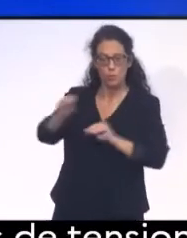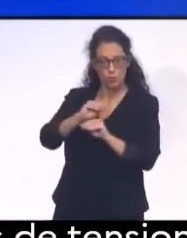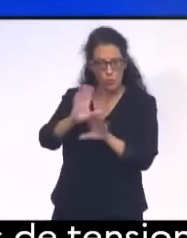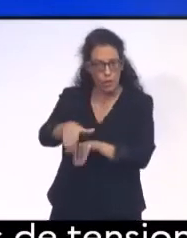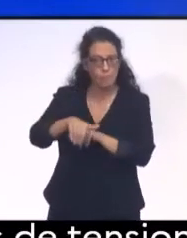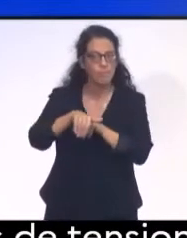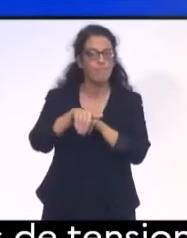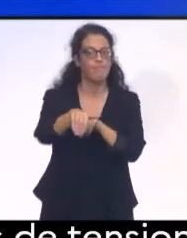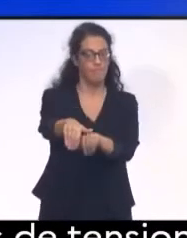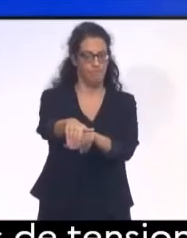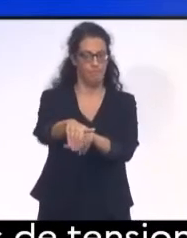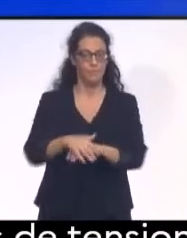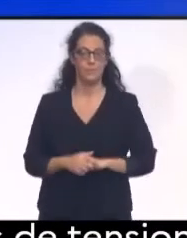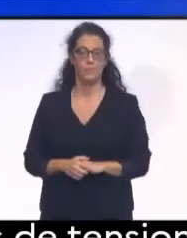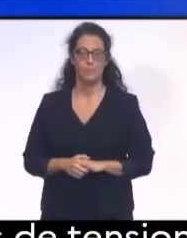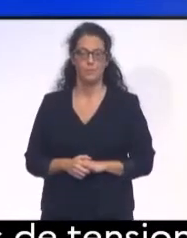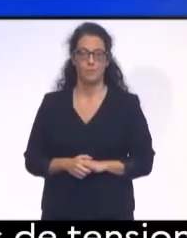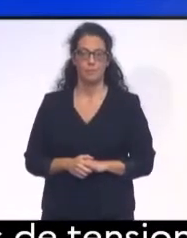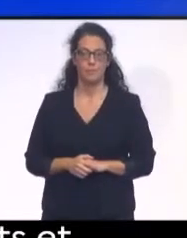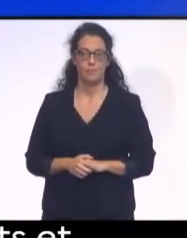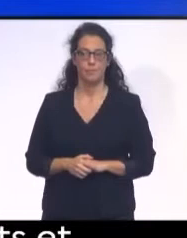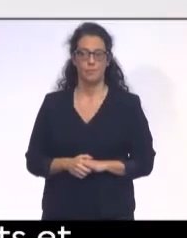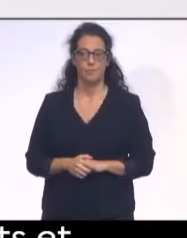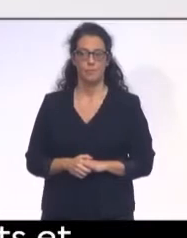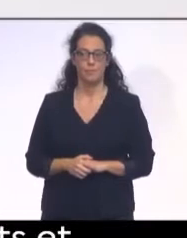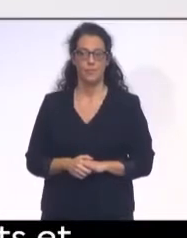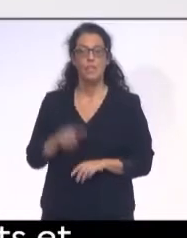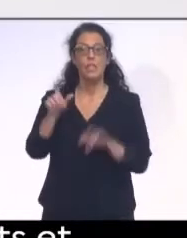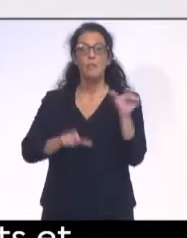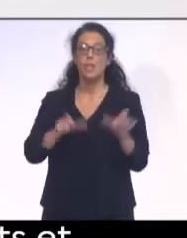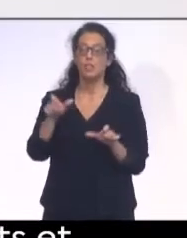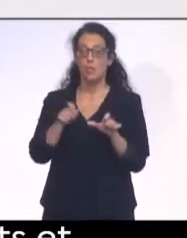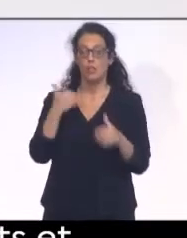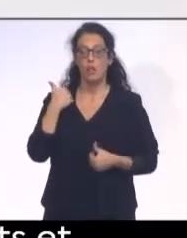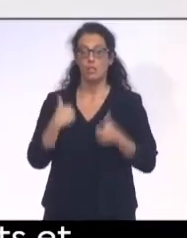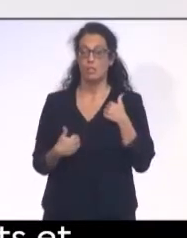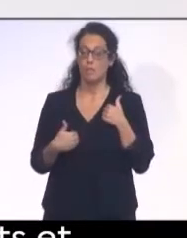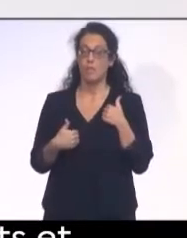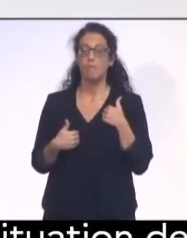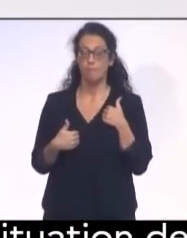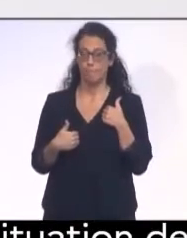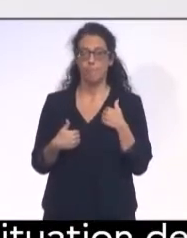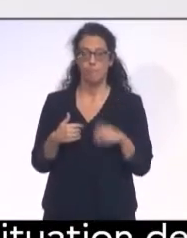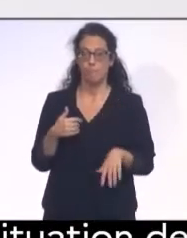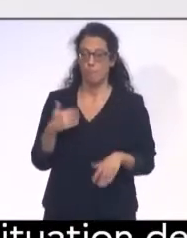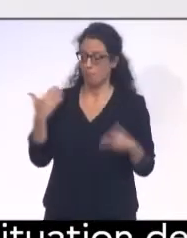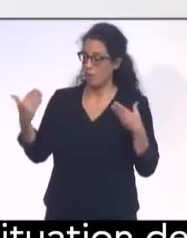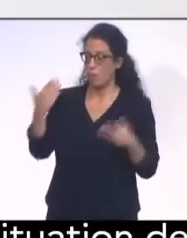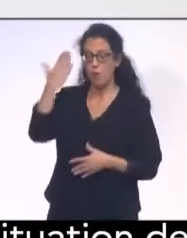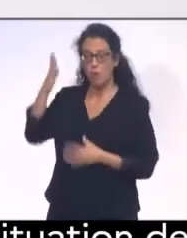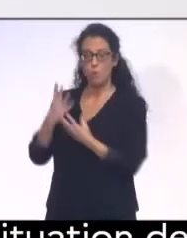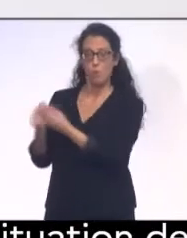la continuité des soins. Les personnes handicapées doivent bénéficier des mêmes soins que l'ensemble de